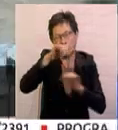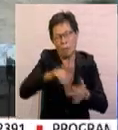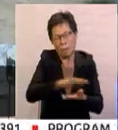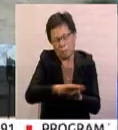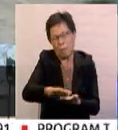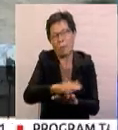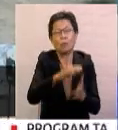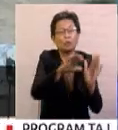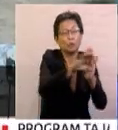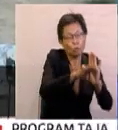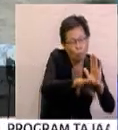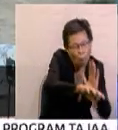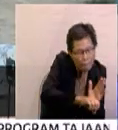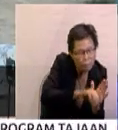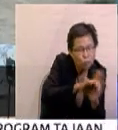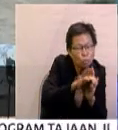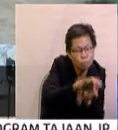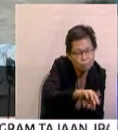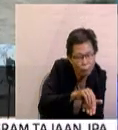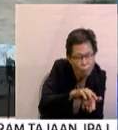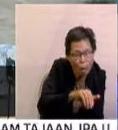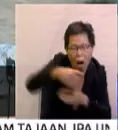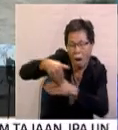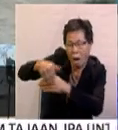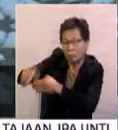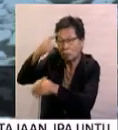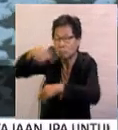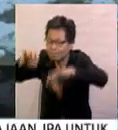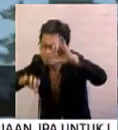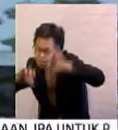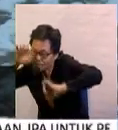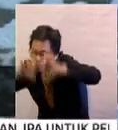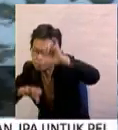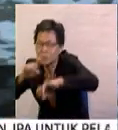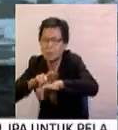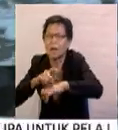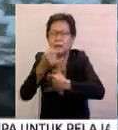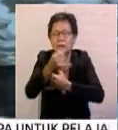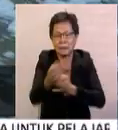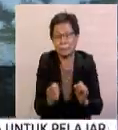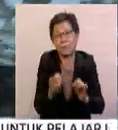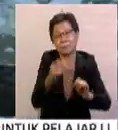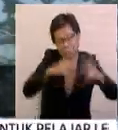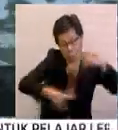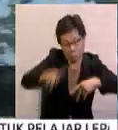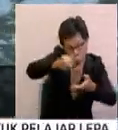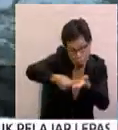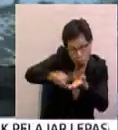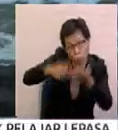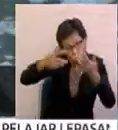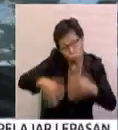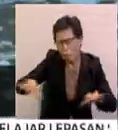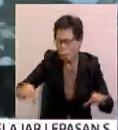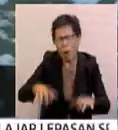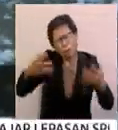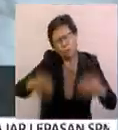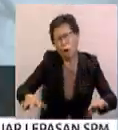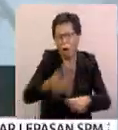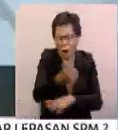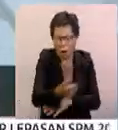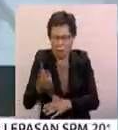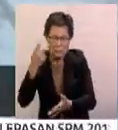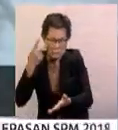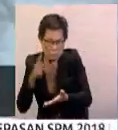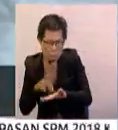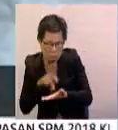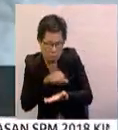sampel bahan kimia itu telah diambil dan dihantar untuk dianalisis Jabatan Kimia. Pemeriksaan juga telah dibuat dan alat pengesan